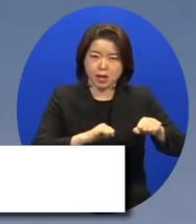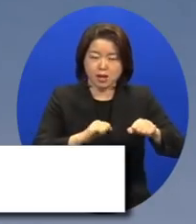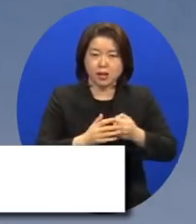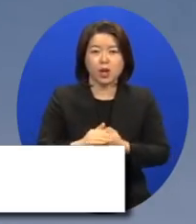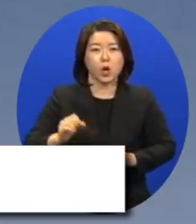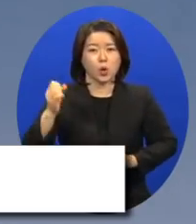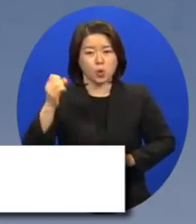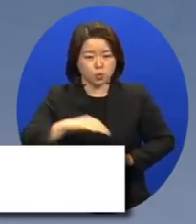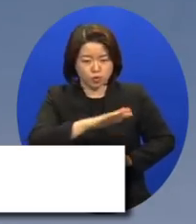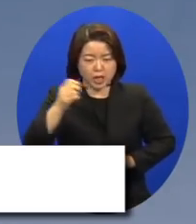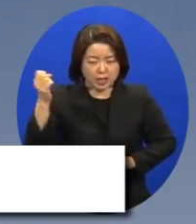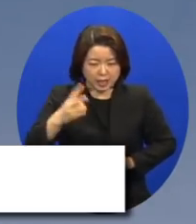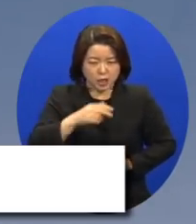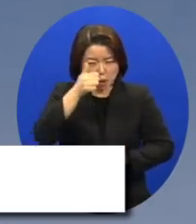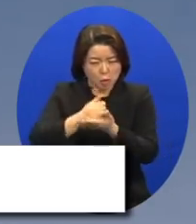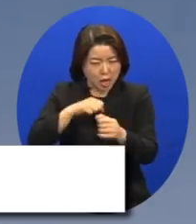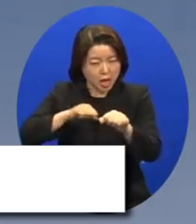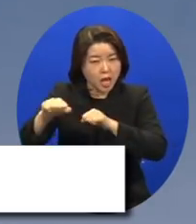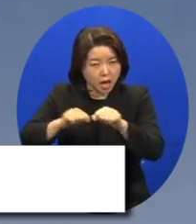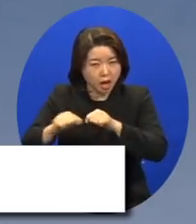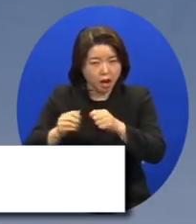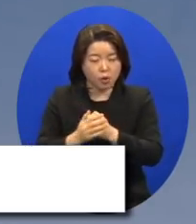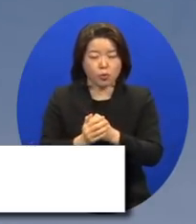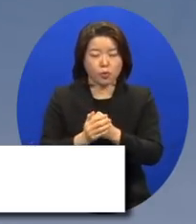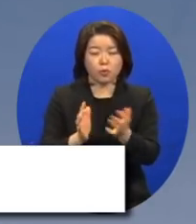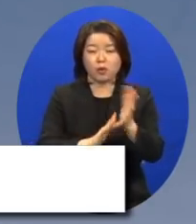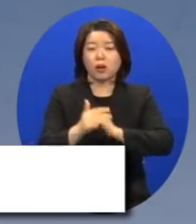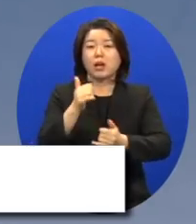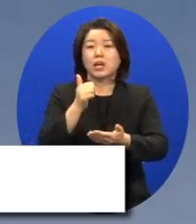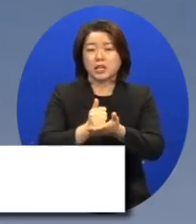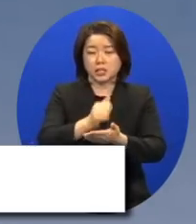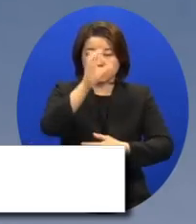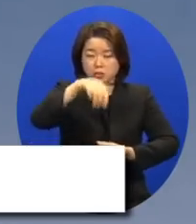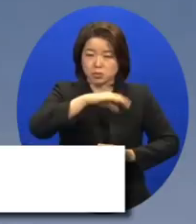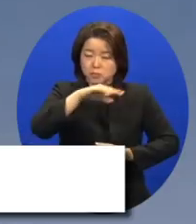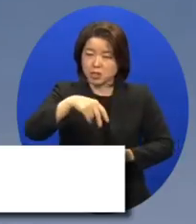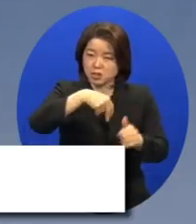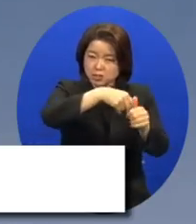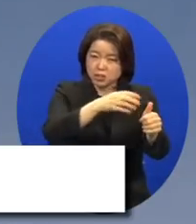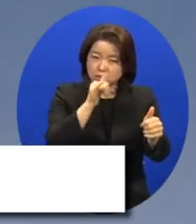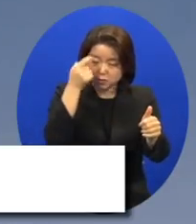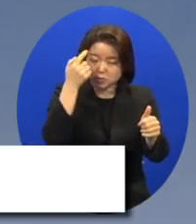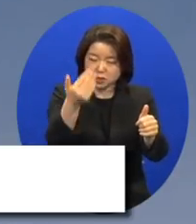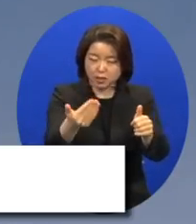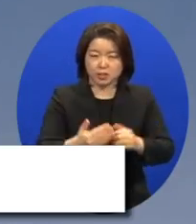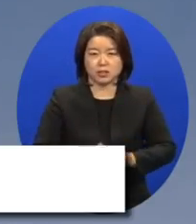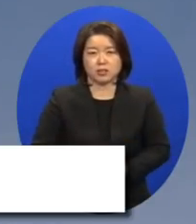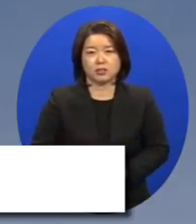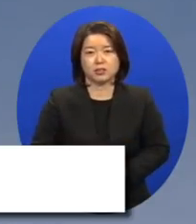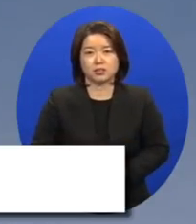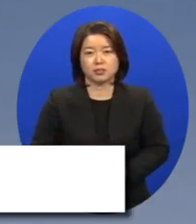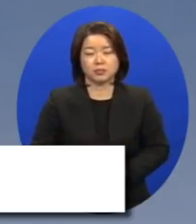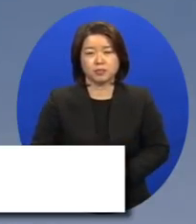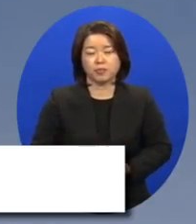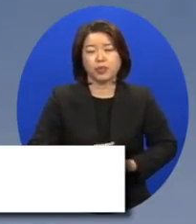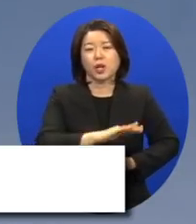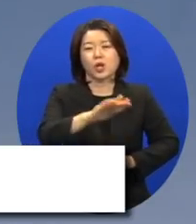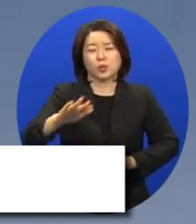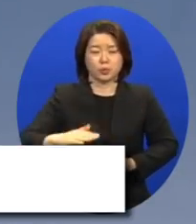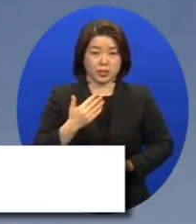우리가 다시 죄 지을 하고 예수님이 십자가에 죽으셨습니다 까 우리